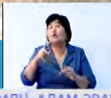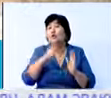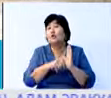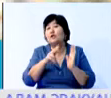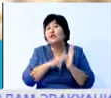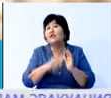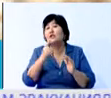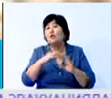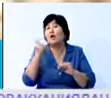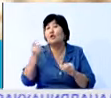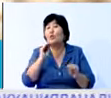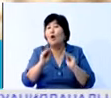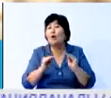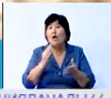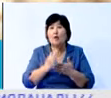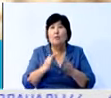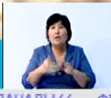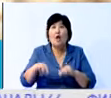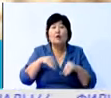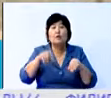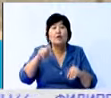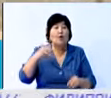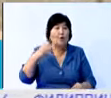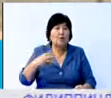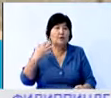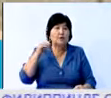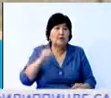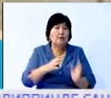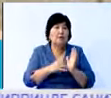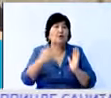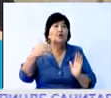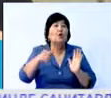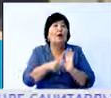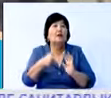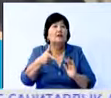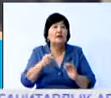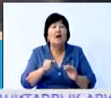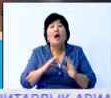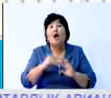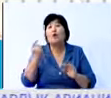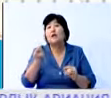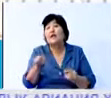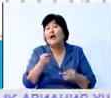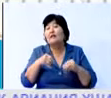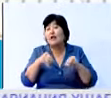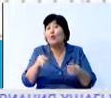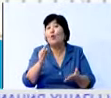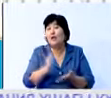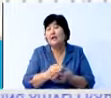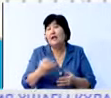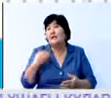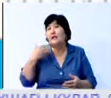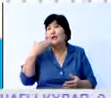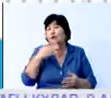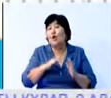781 шаруашылық құрылымы бар. Биыл аудан диқандары 35 956 гектарға ауыл шаруашылық дақылдарын орналастырды. Сыр